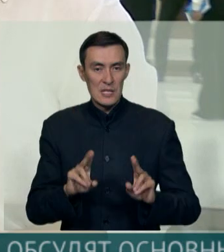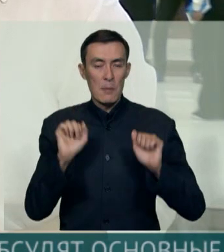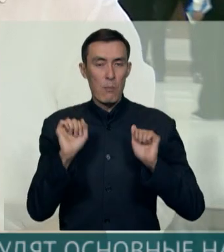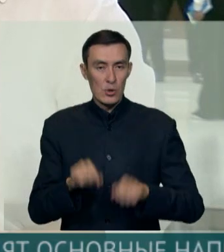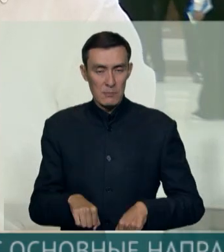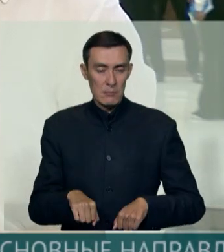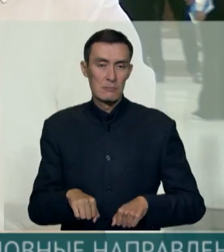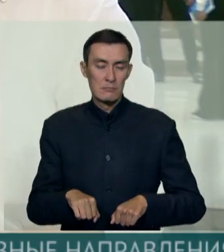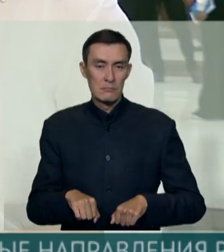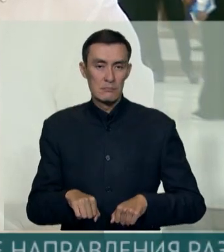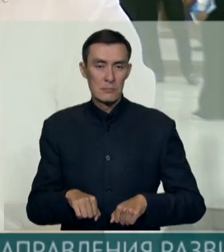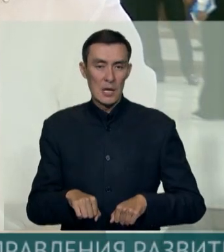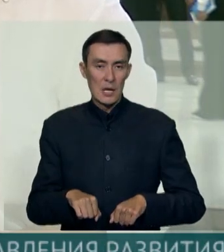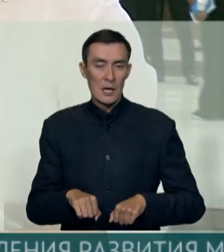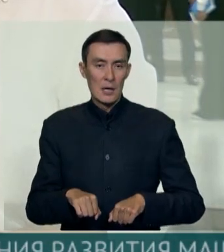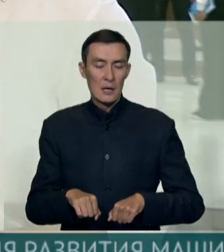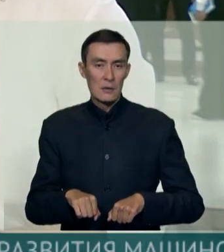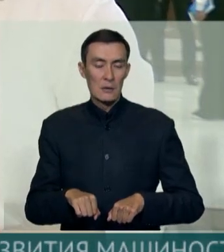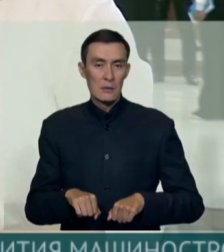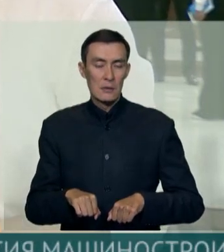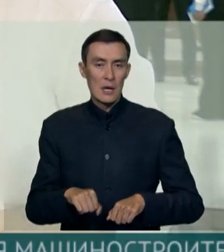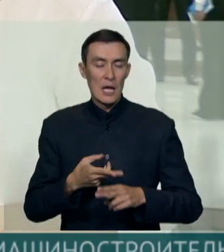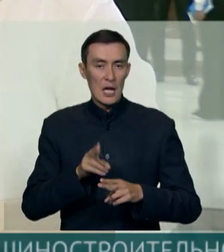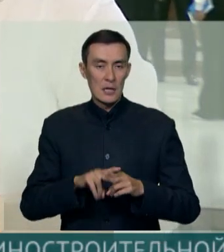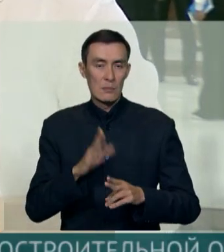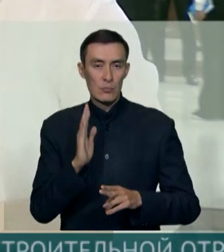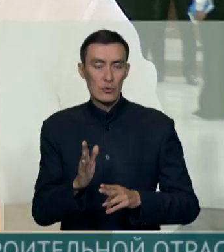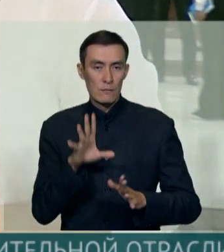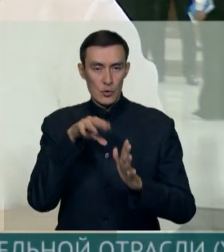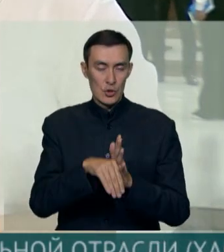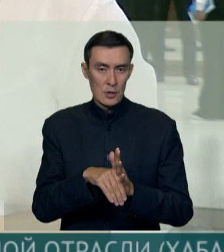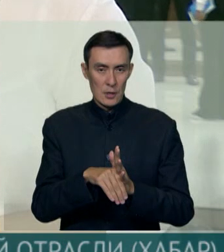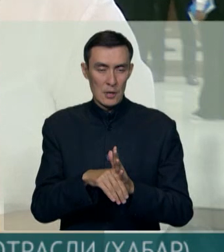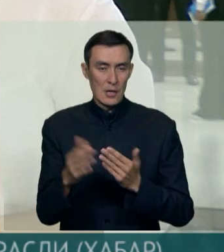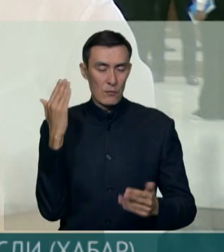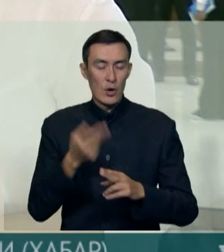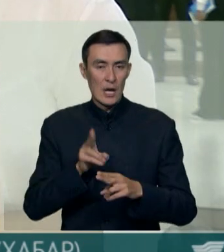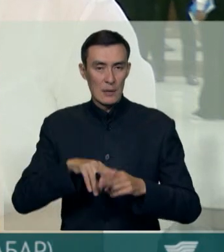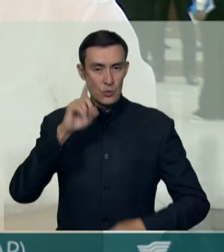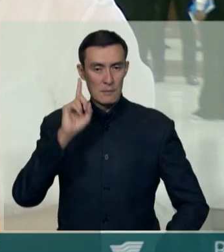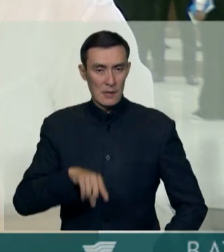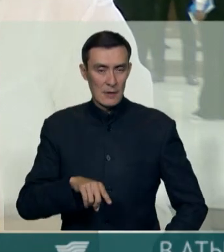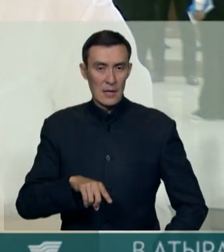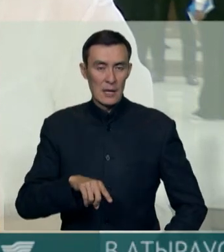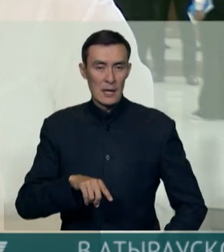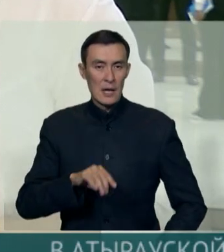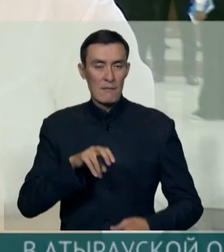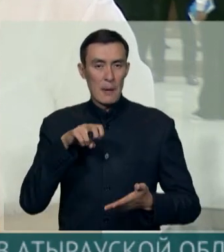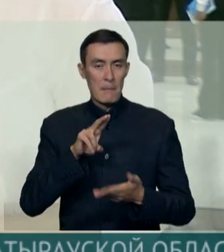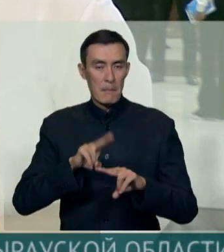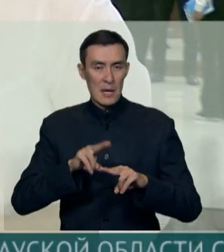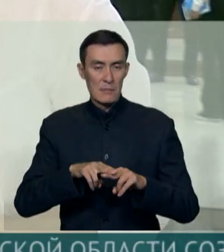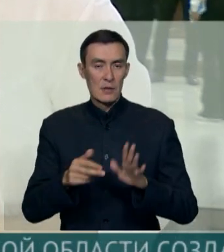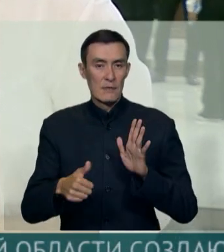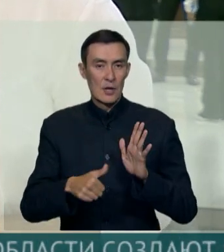способами, диграфами. То есть «ж» передается за «th», мы уже давно к этому привыкли. В паспортах так пишем, «ш» передается